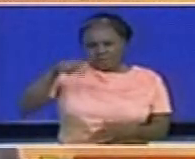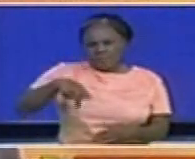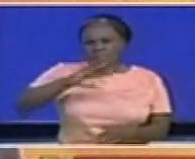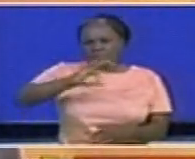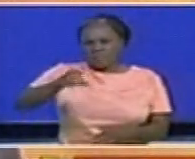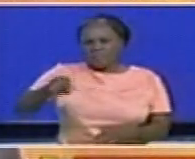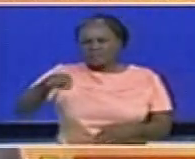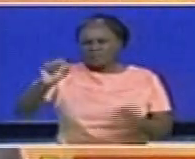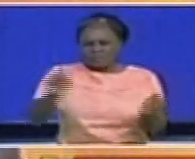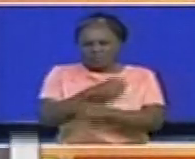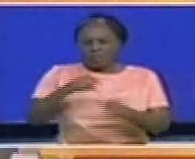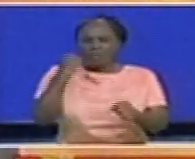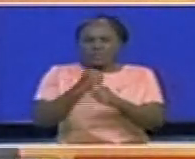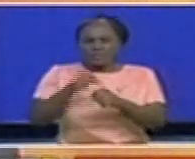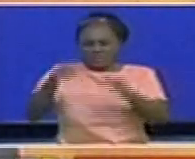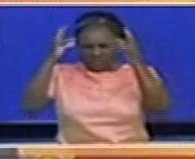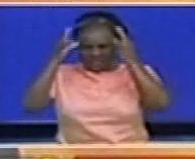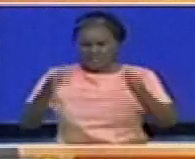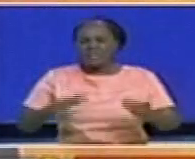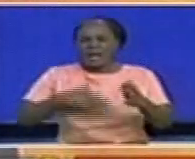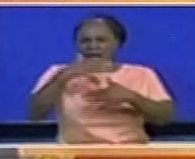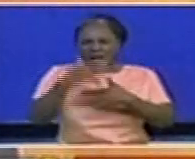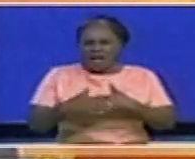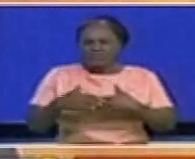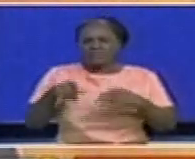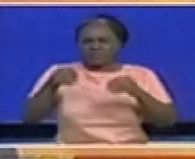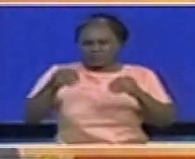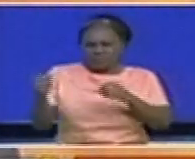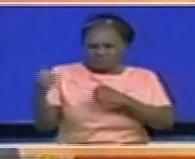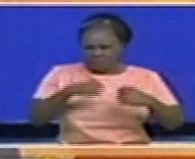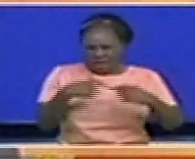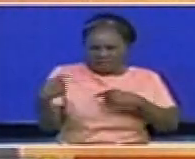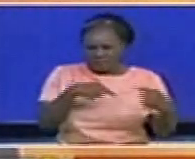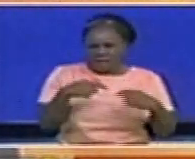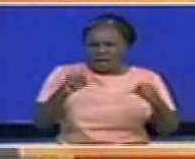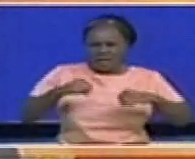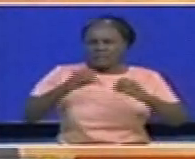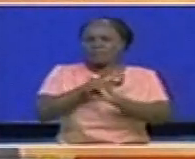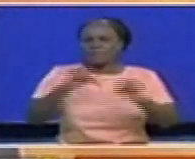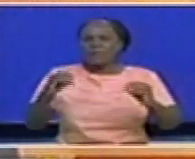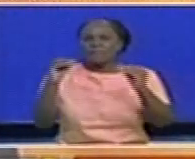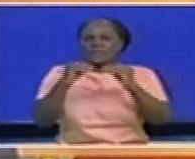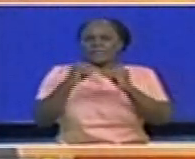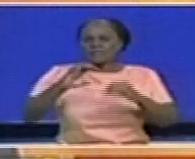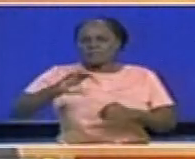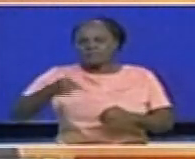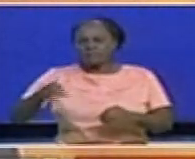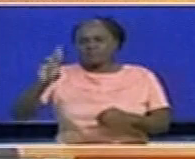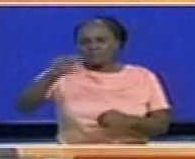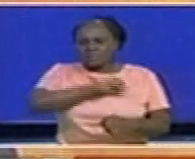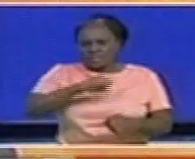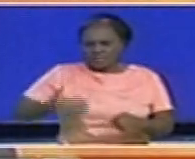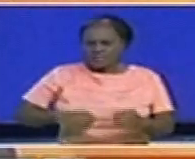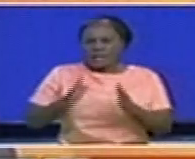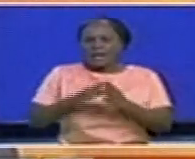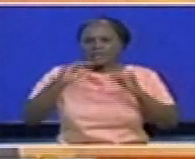kazi kamwe. Uamuzi huu umejiri baada ya mwafaka kukosekana mapema hii leo kwenye mkutano baina ya kamati ya bunge la seneti na maspika